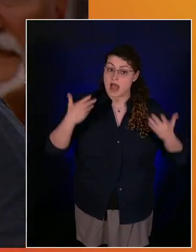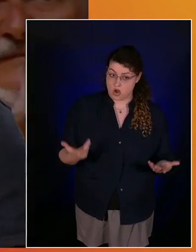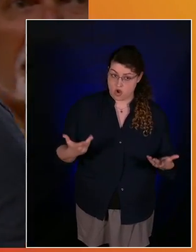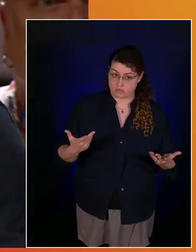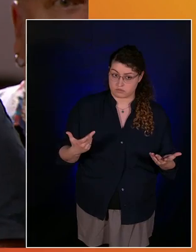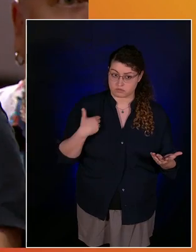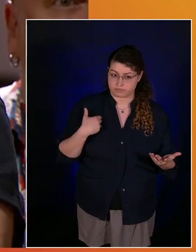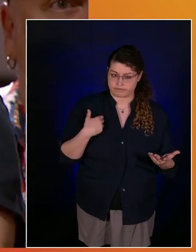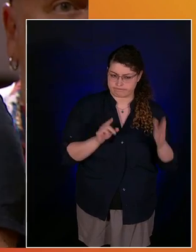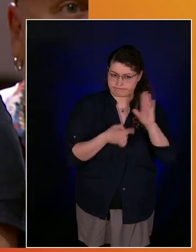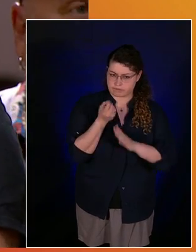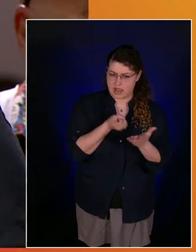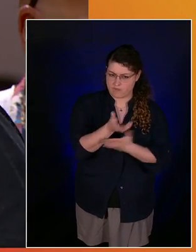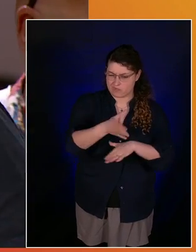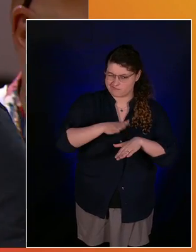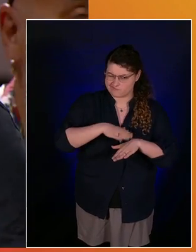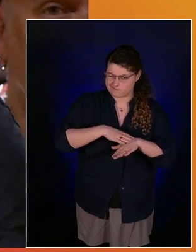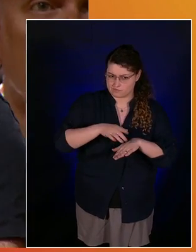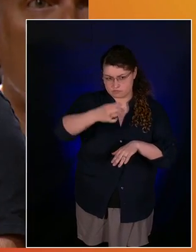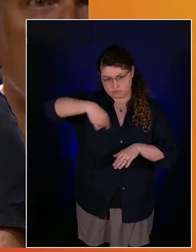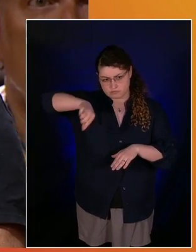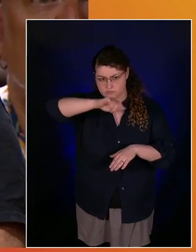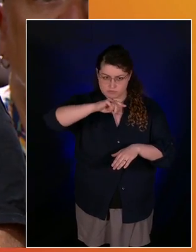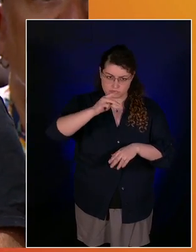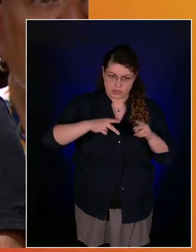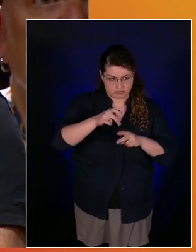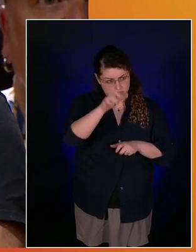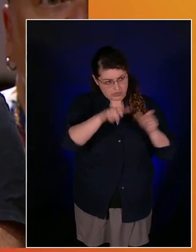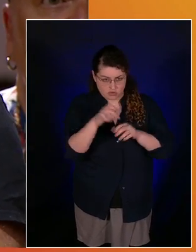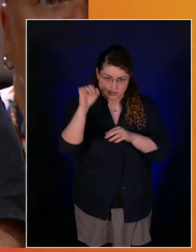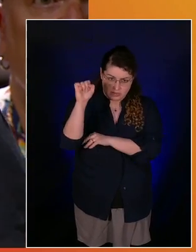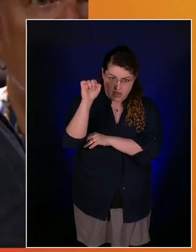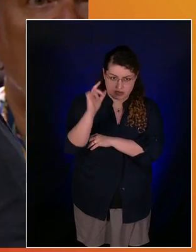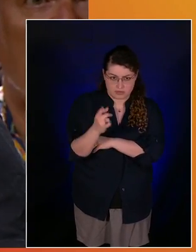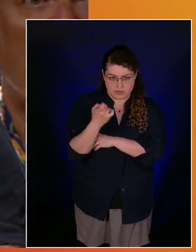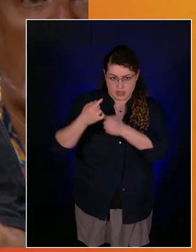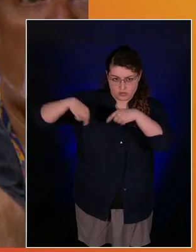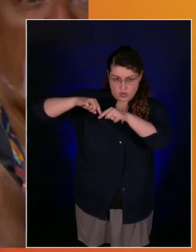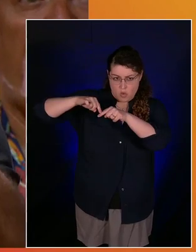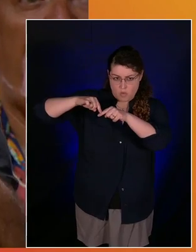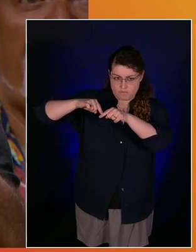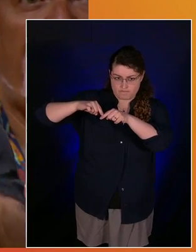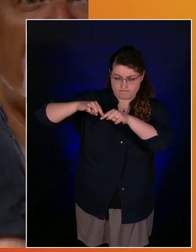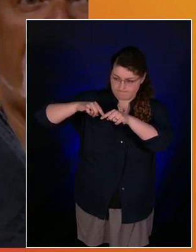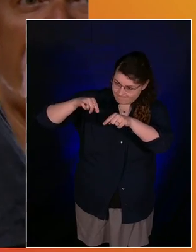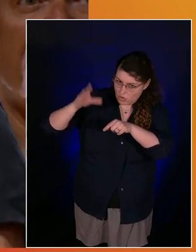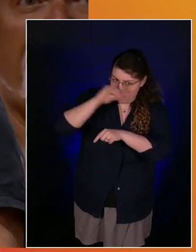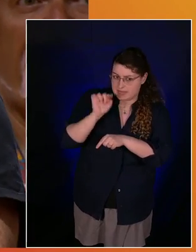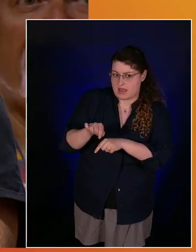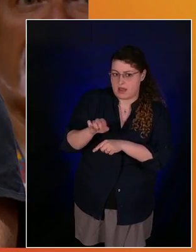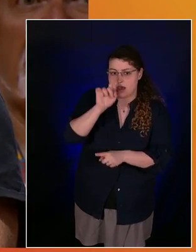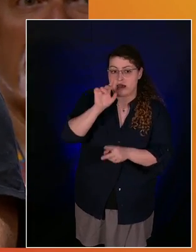par signaler un élément qui a échappé à la vigilance révolutionnaire des camarades de la commission sur le thème 1